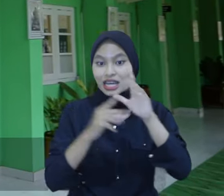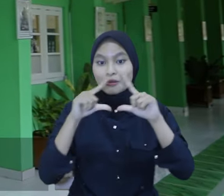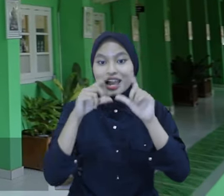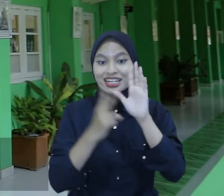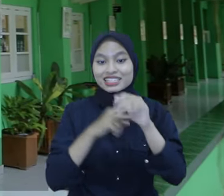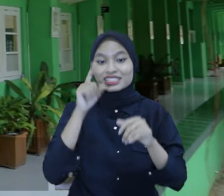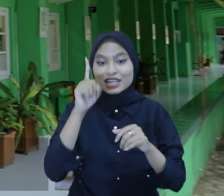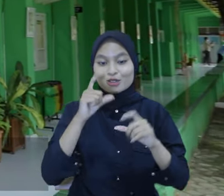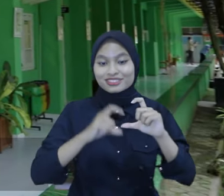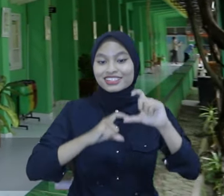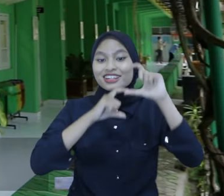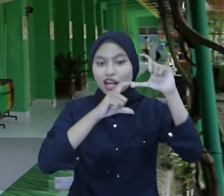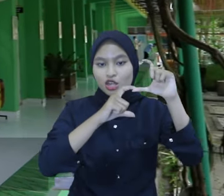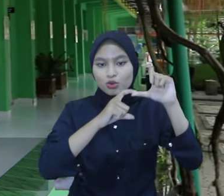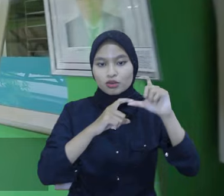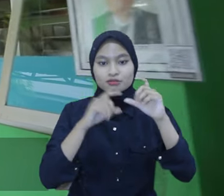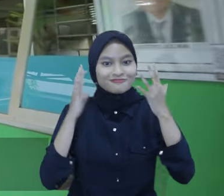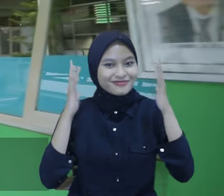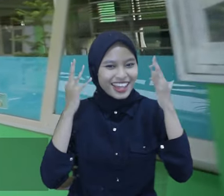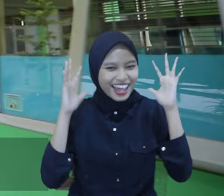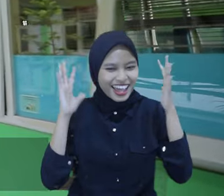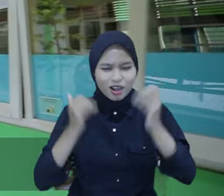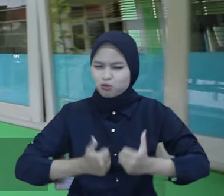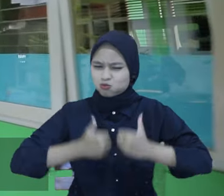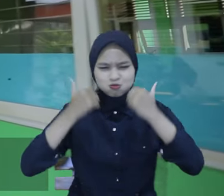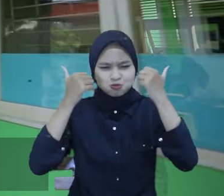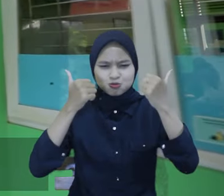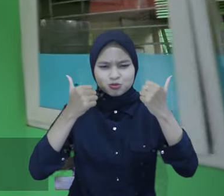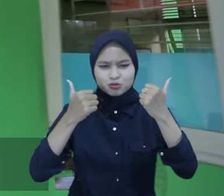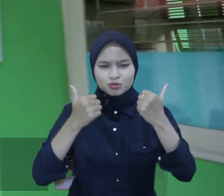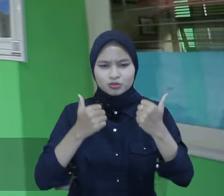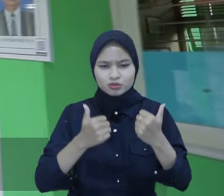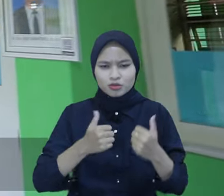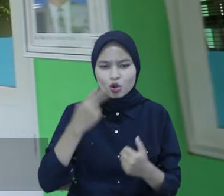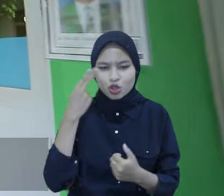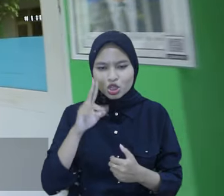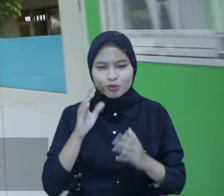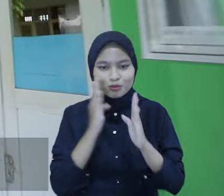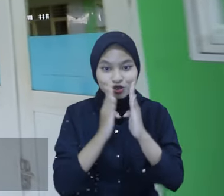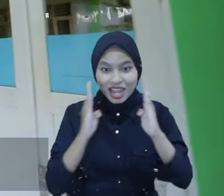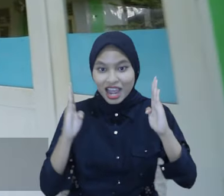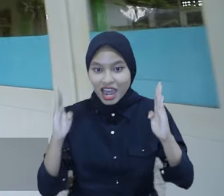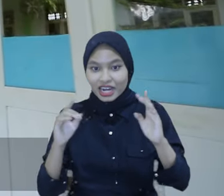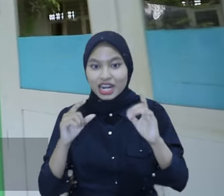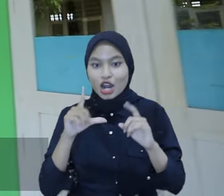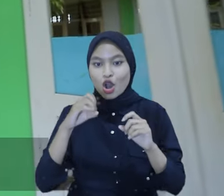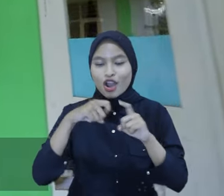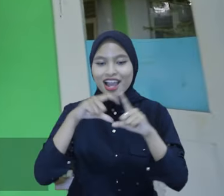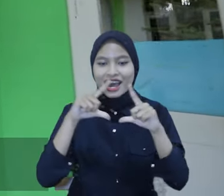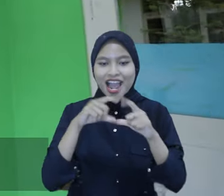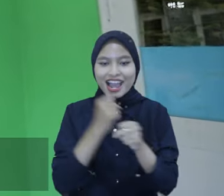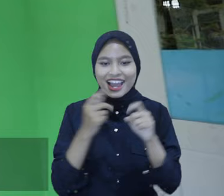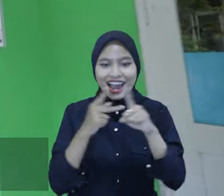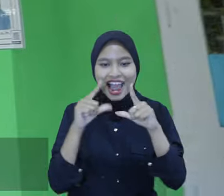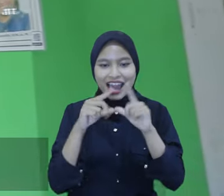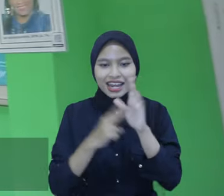1 Sedayu. Dengan ini memberikan apresiasi yang setinggi-tingginya kepada perpustakaan Loka